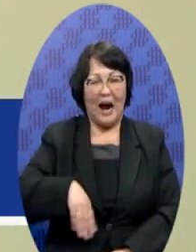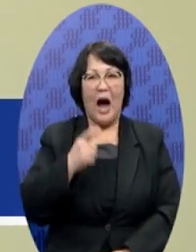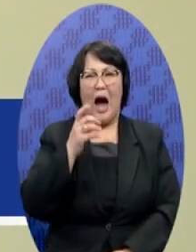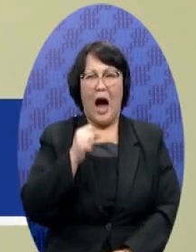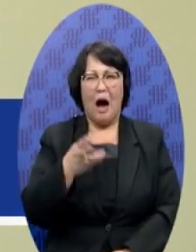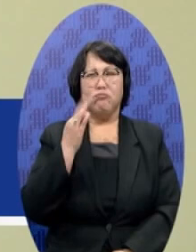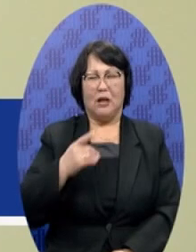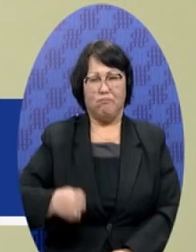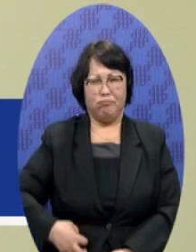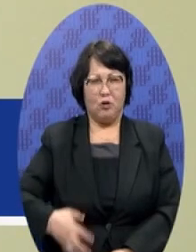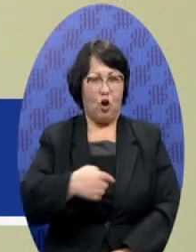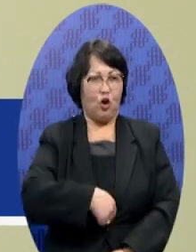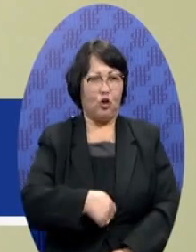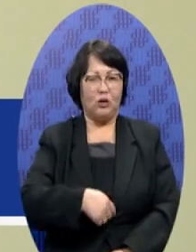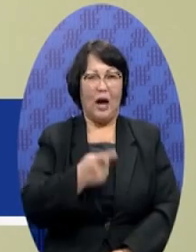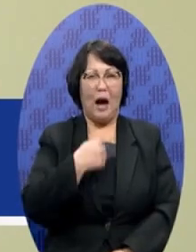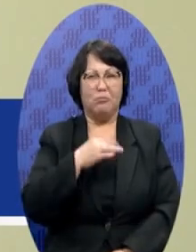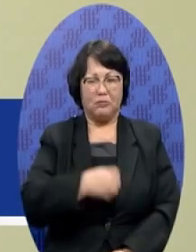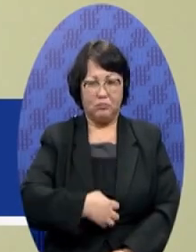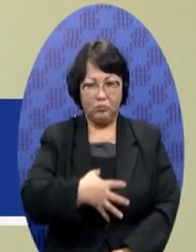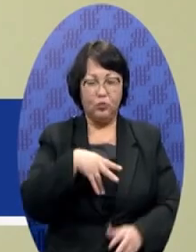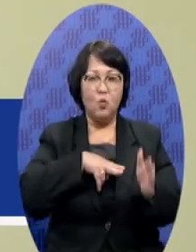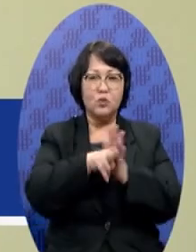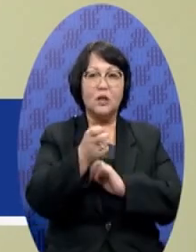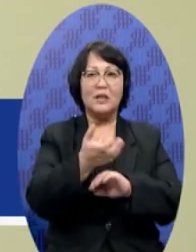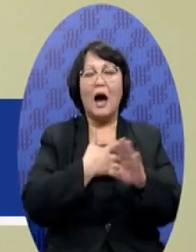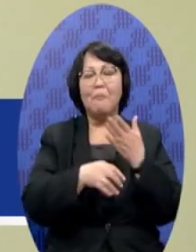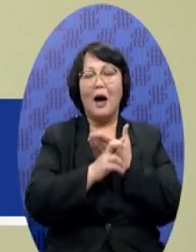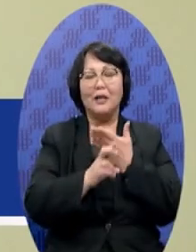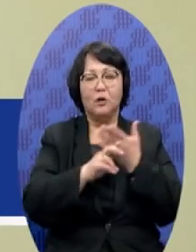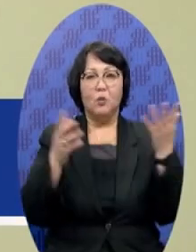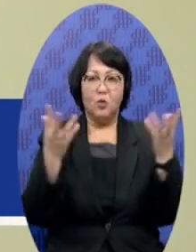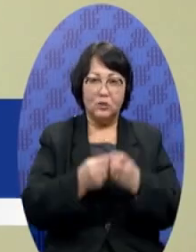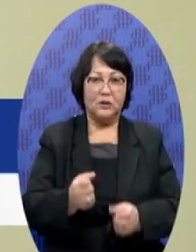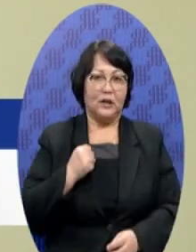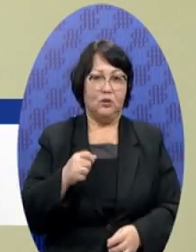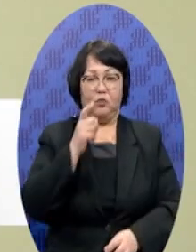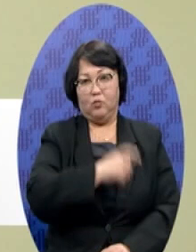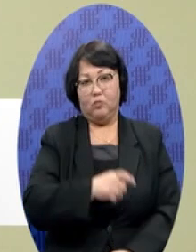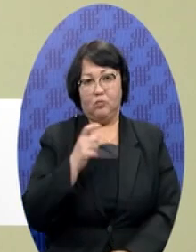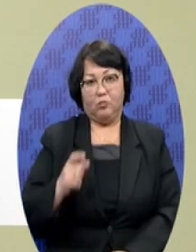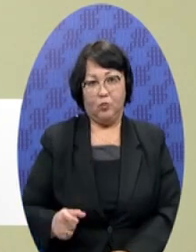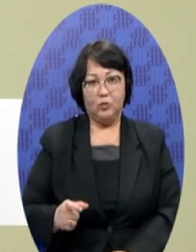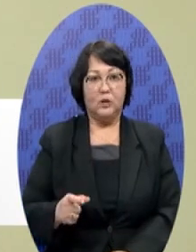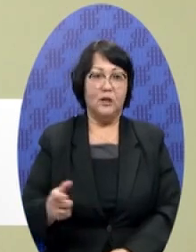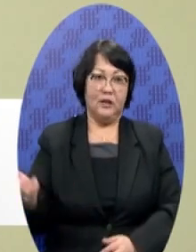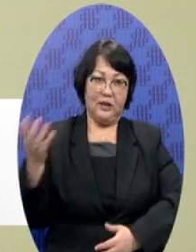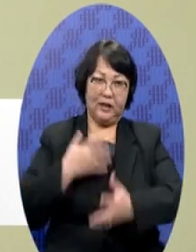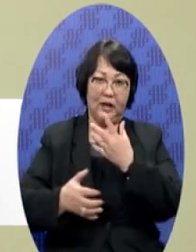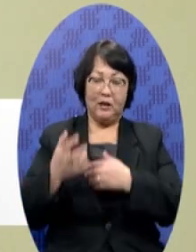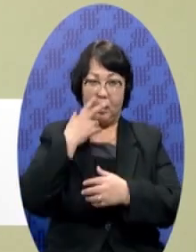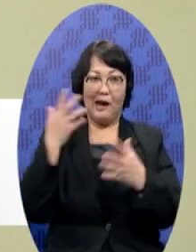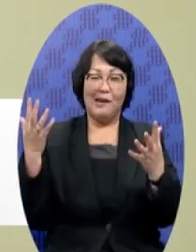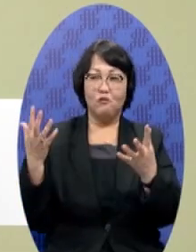үүсгэх энэ нөхцлүүдийг бууруулж чадна гэсэн үг. Ингэснээр болохоор хүмүүс манад үйлчлүүлж байгаа тооч гэсэн